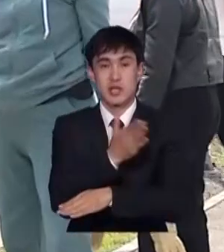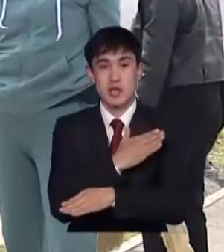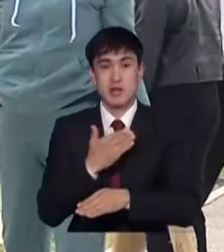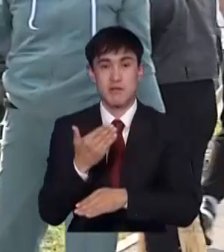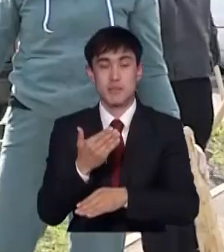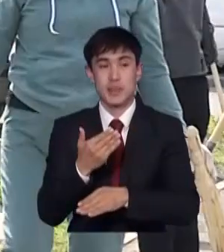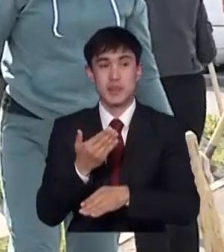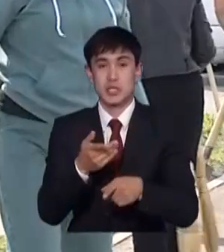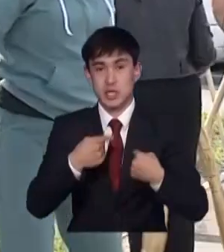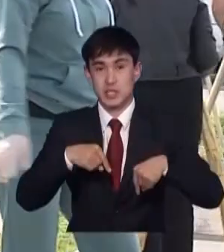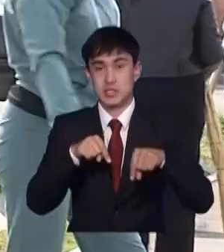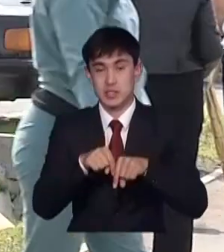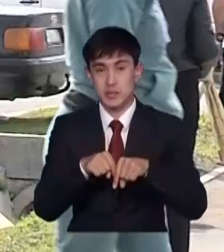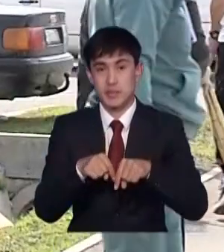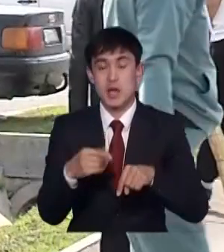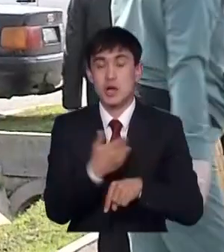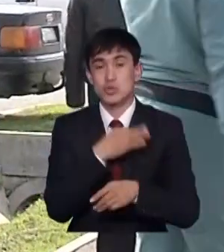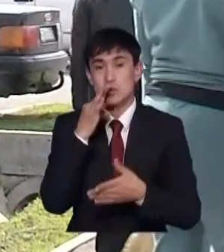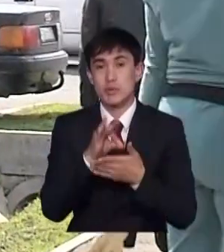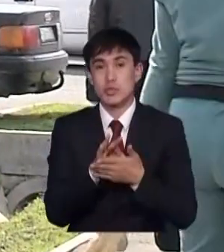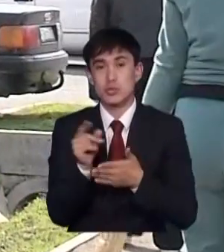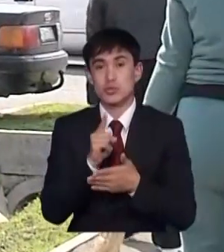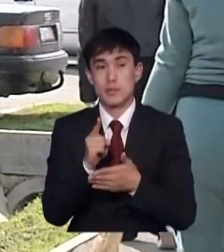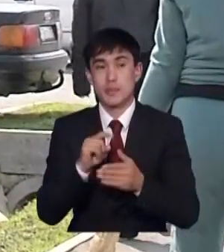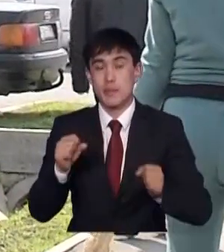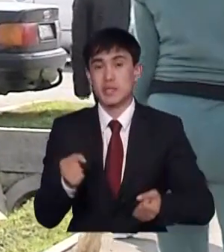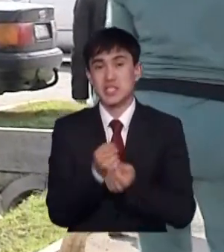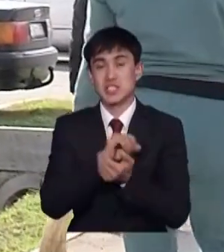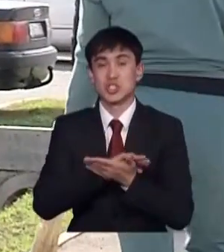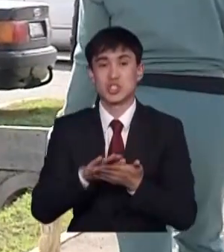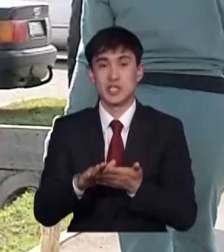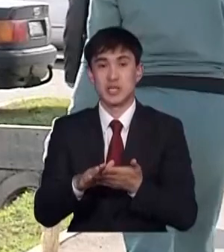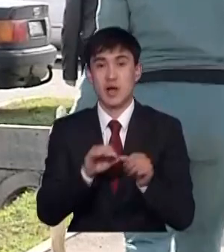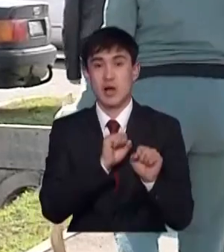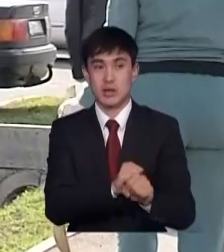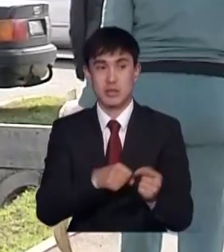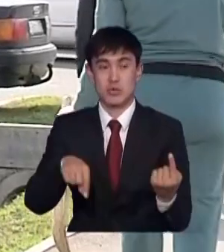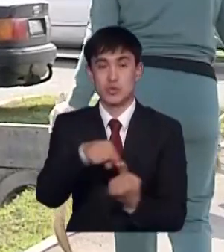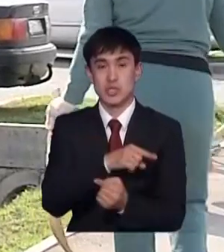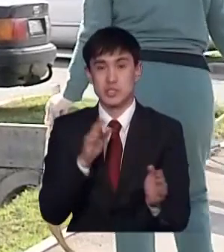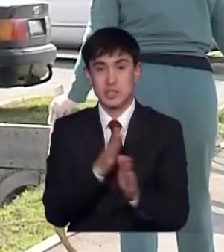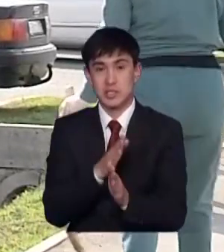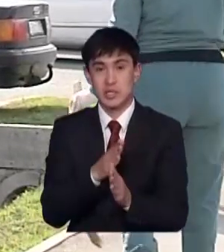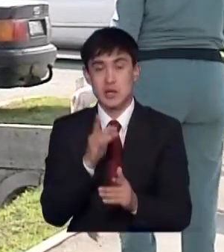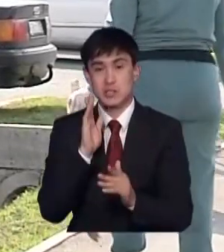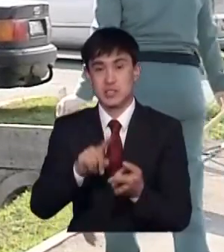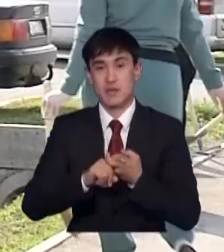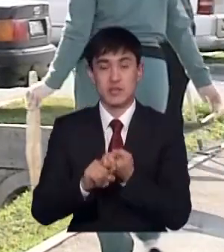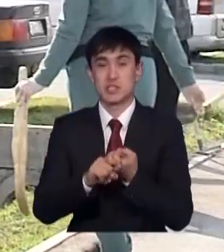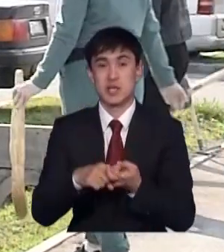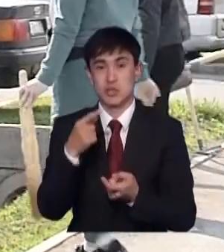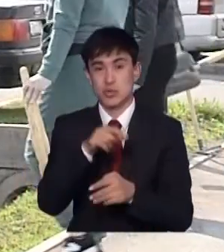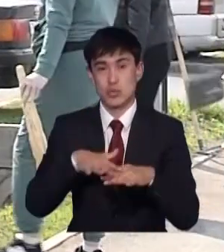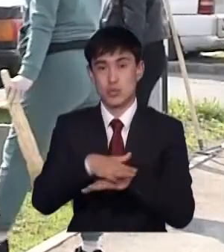пределами нашей организации хочу отметить что поддержание чистоты и охрана окружающей среды напрямую зависит от